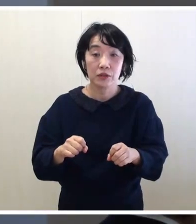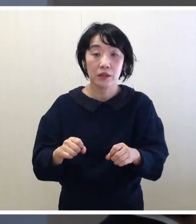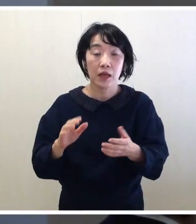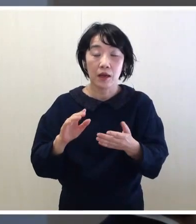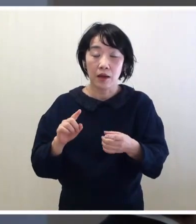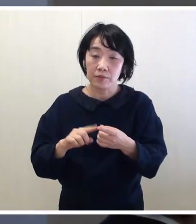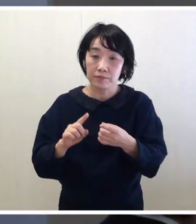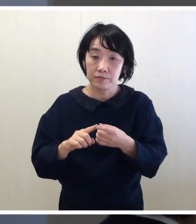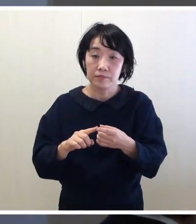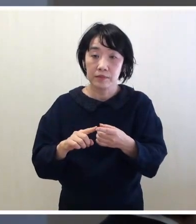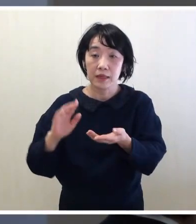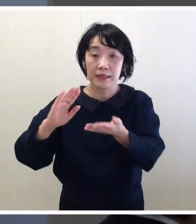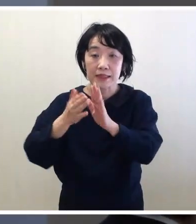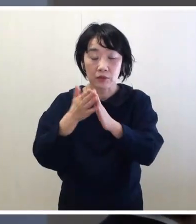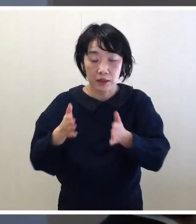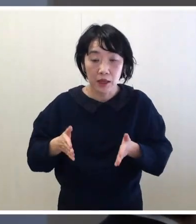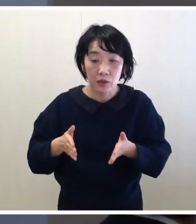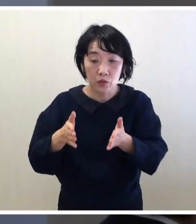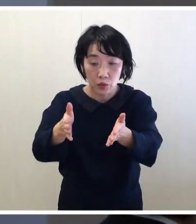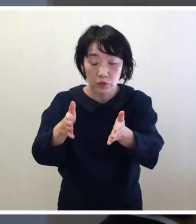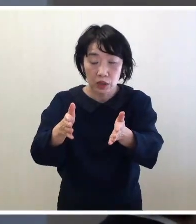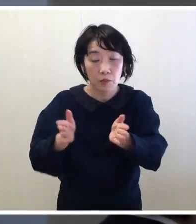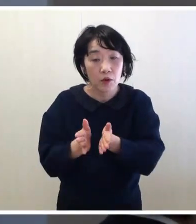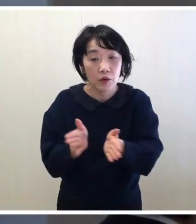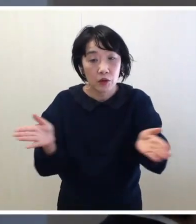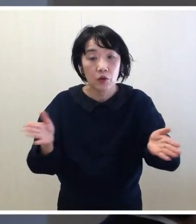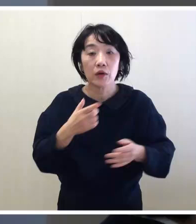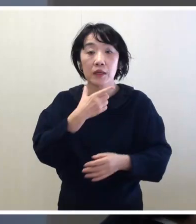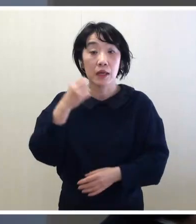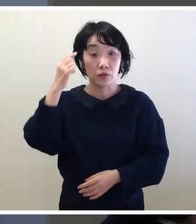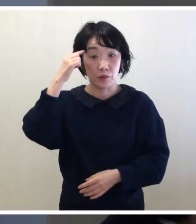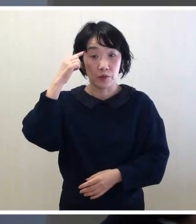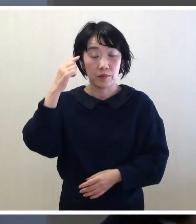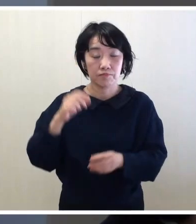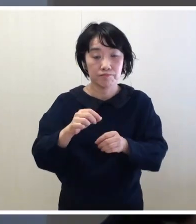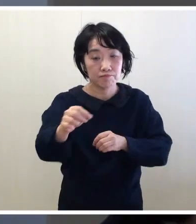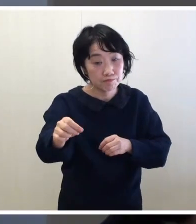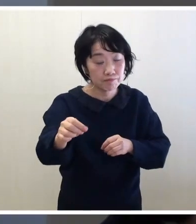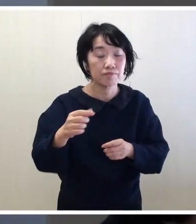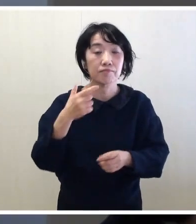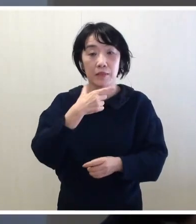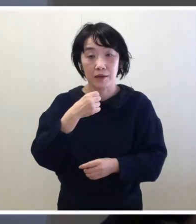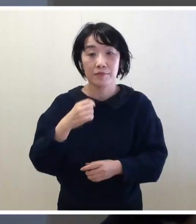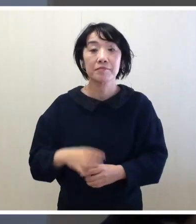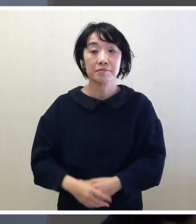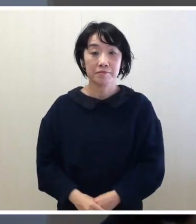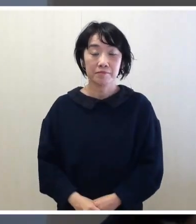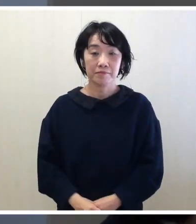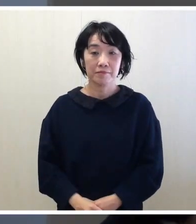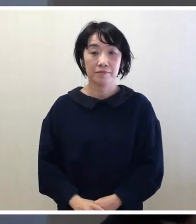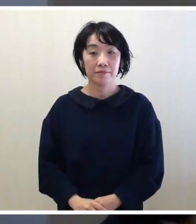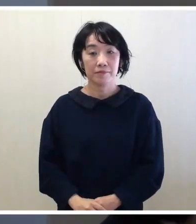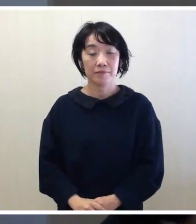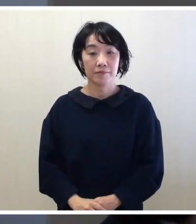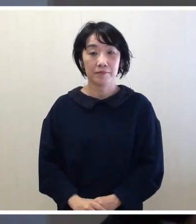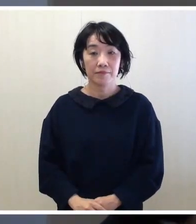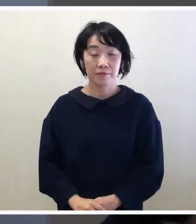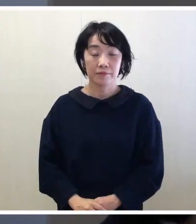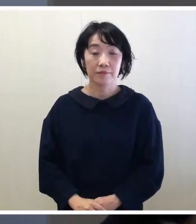、それに合わせて桜の通り抜けルートなんかも拡大していきたいというふうに考えてございます。